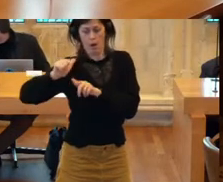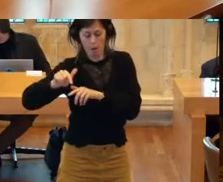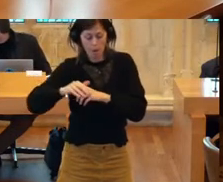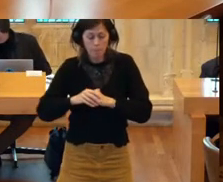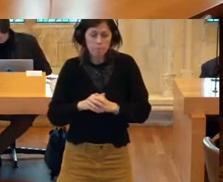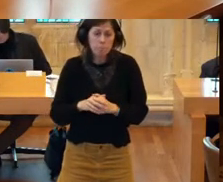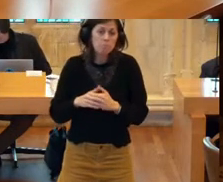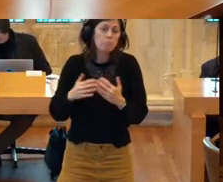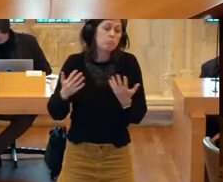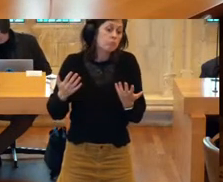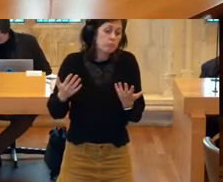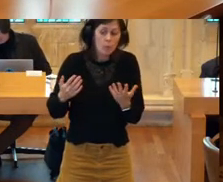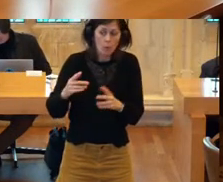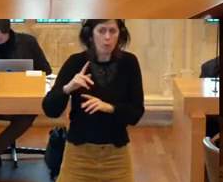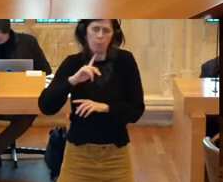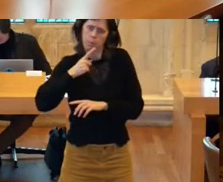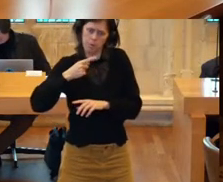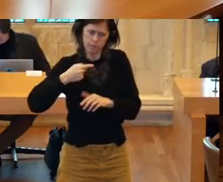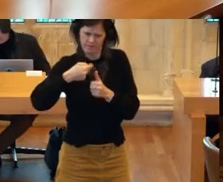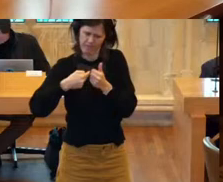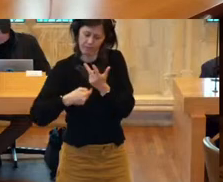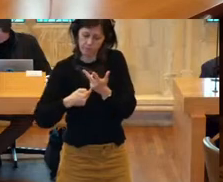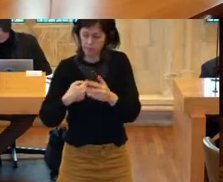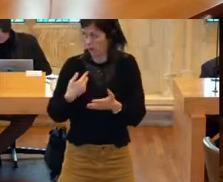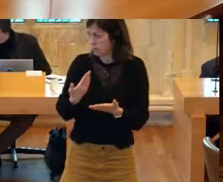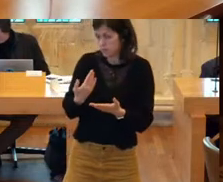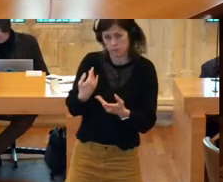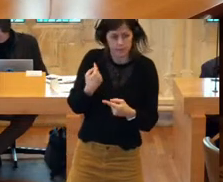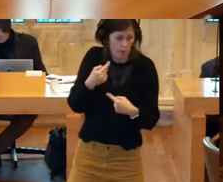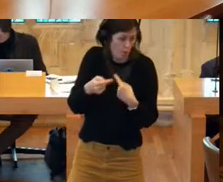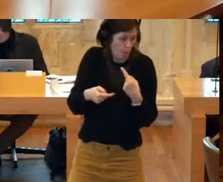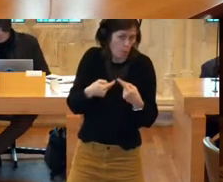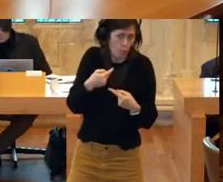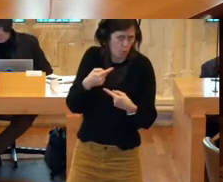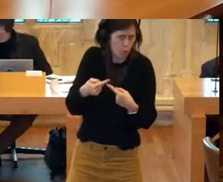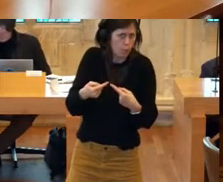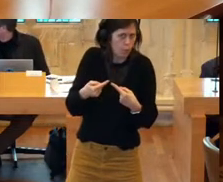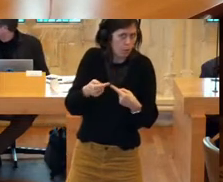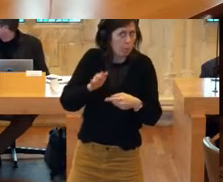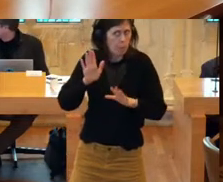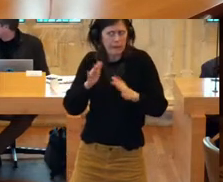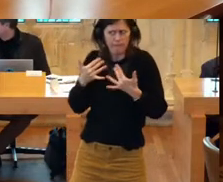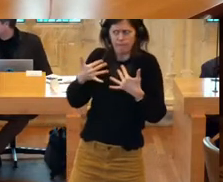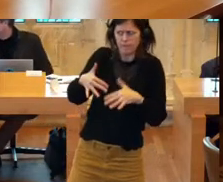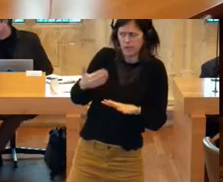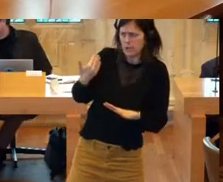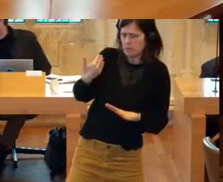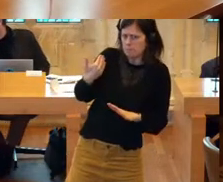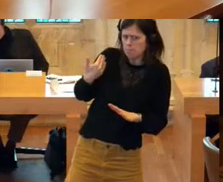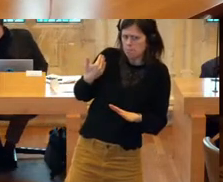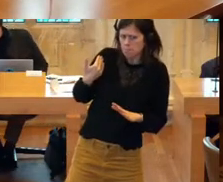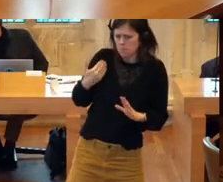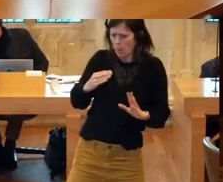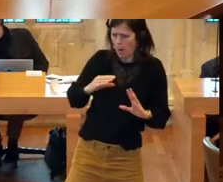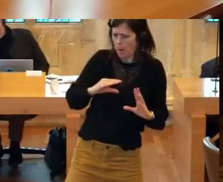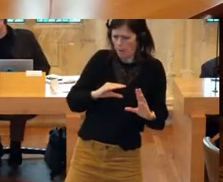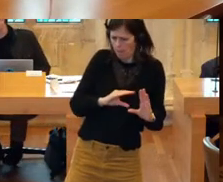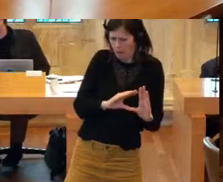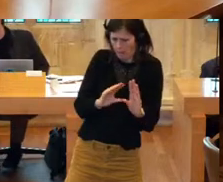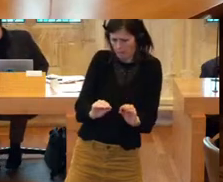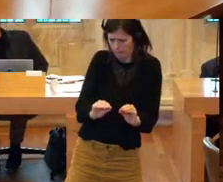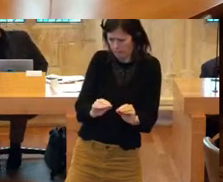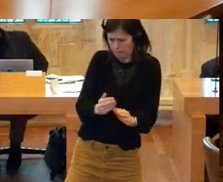Ces prescriptions sont en cours si ce n'est déjà fait d'ailleurs, d'application. Elles